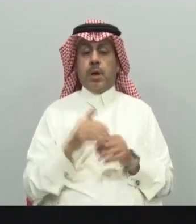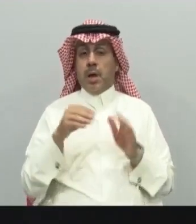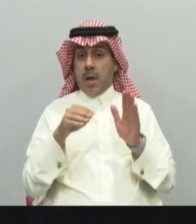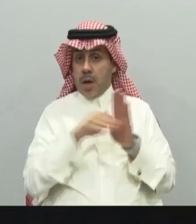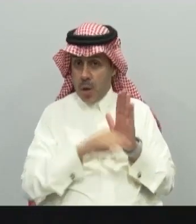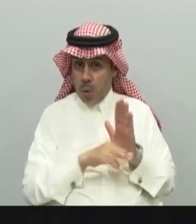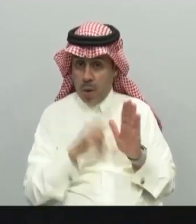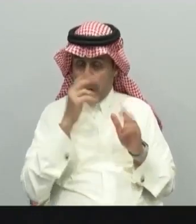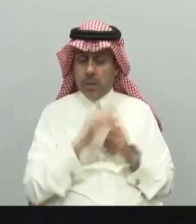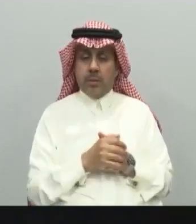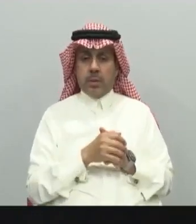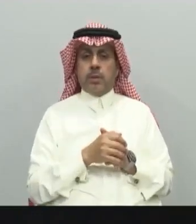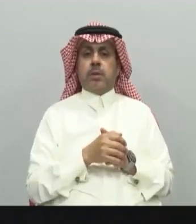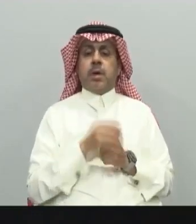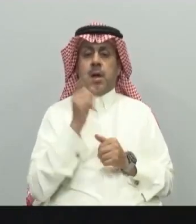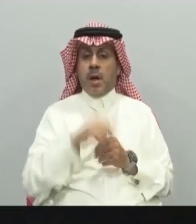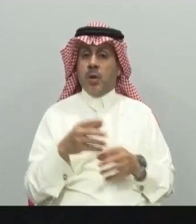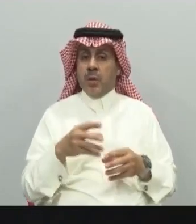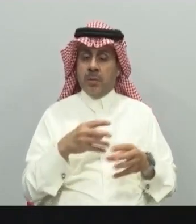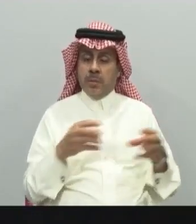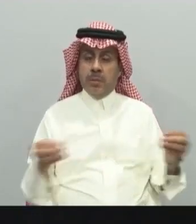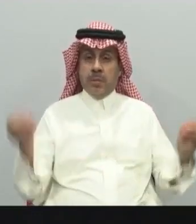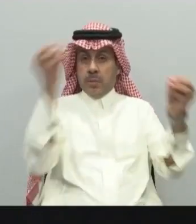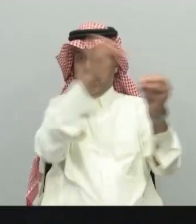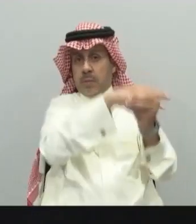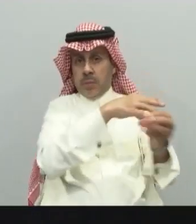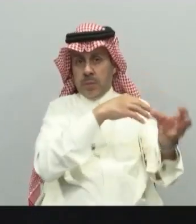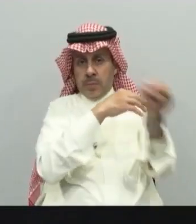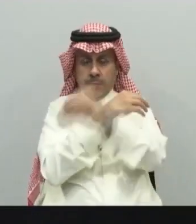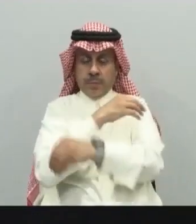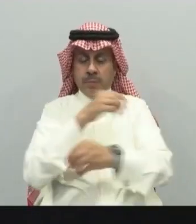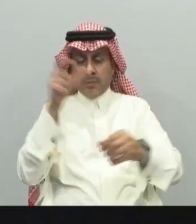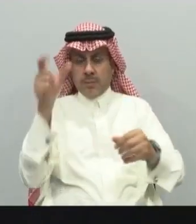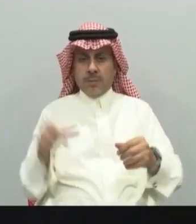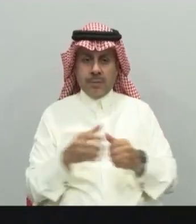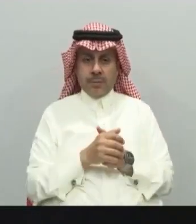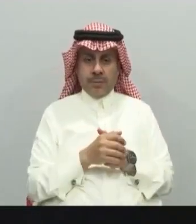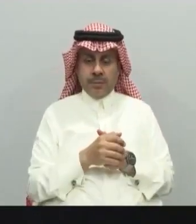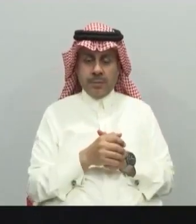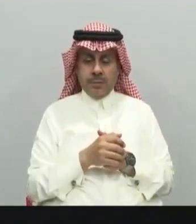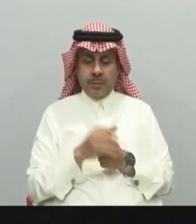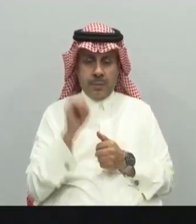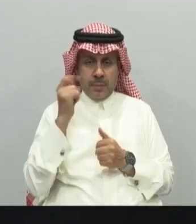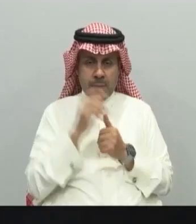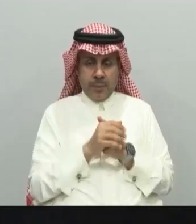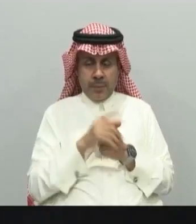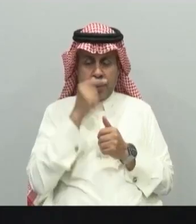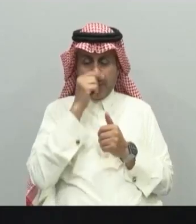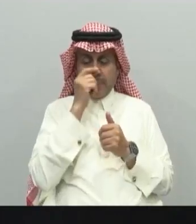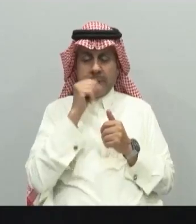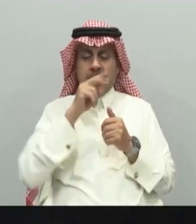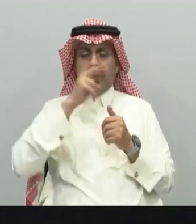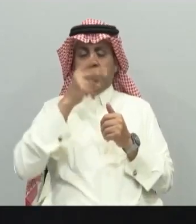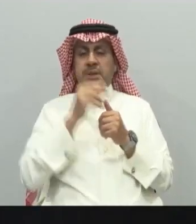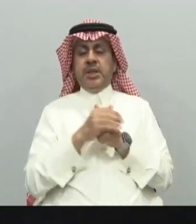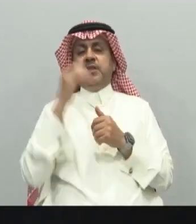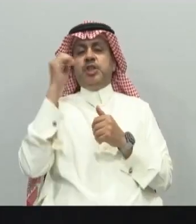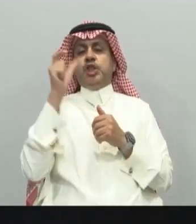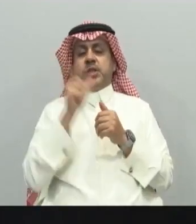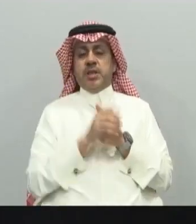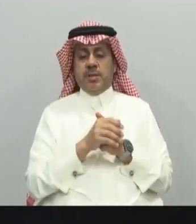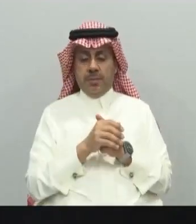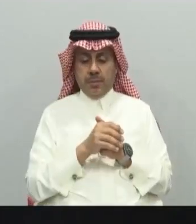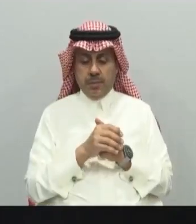الثاني ان تكون المبادله بين مالين ربوي مختلفي الجنس لاحظ